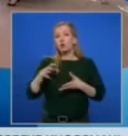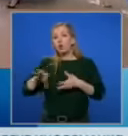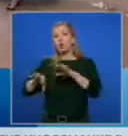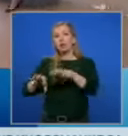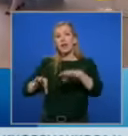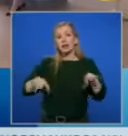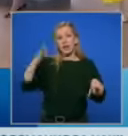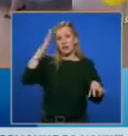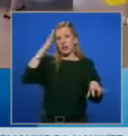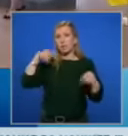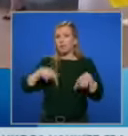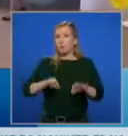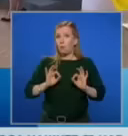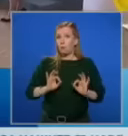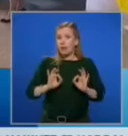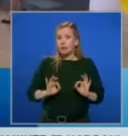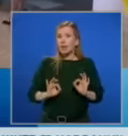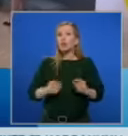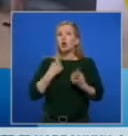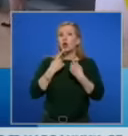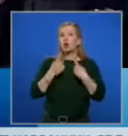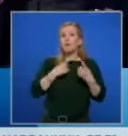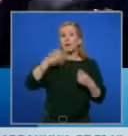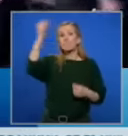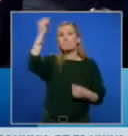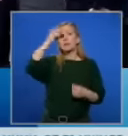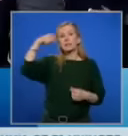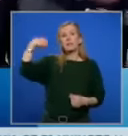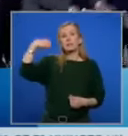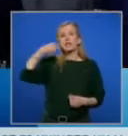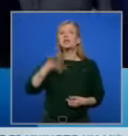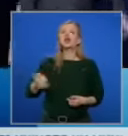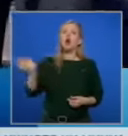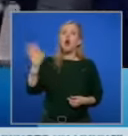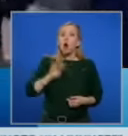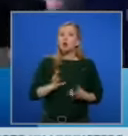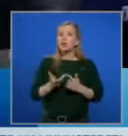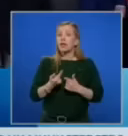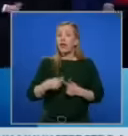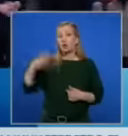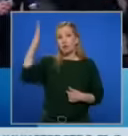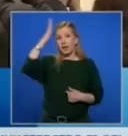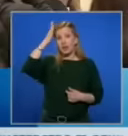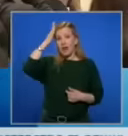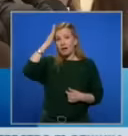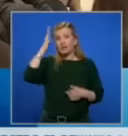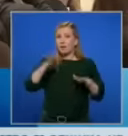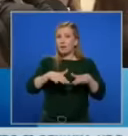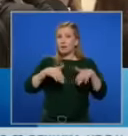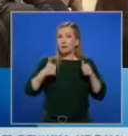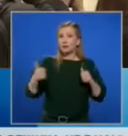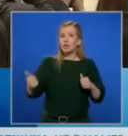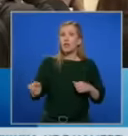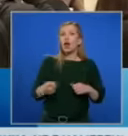В момента той разговаря с българския президент и с още няколко държавни и правителствени